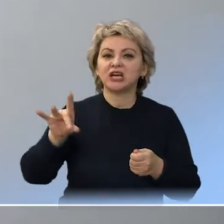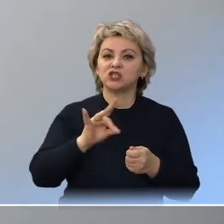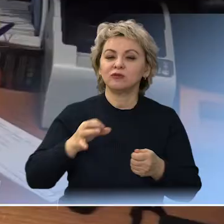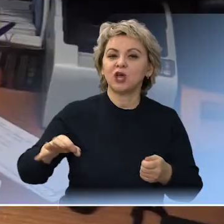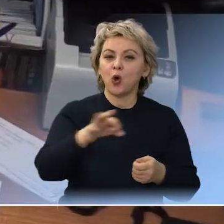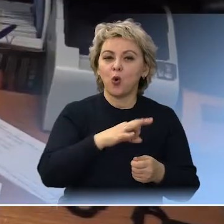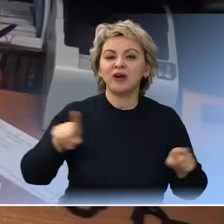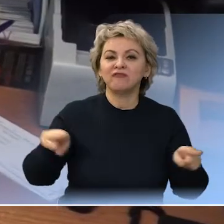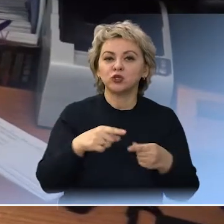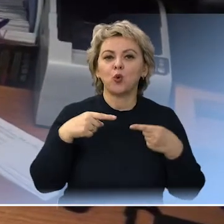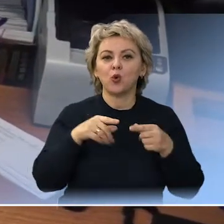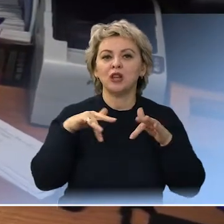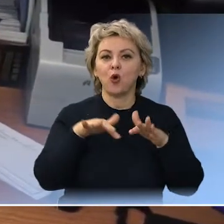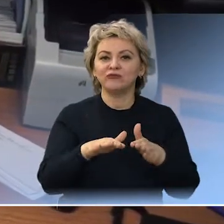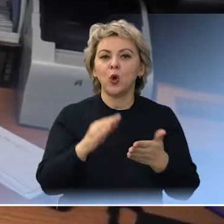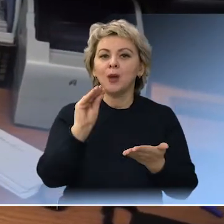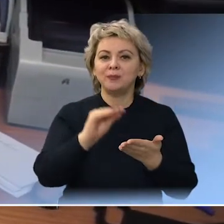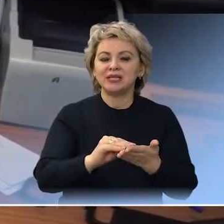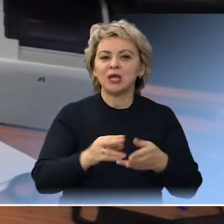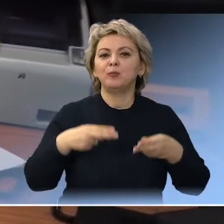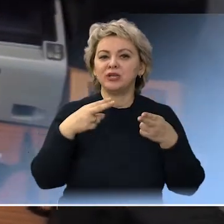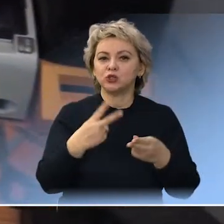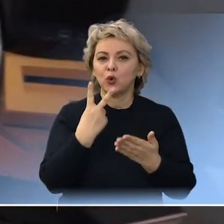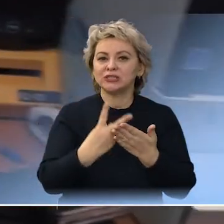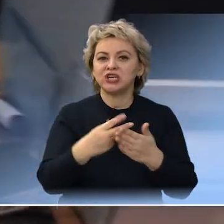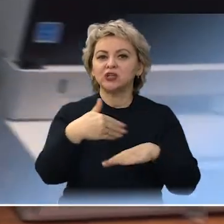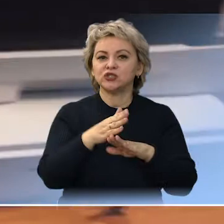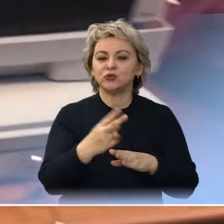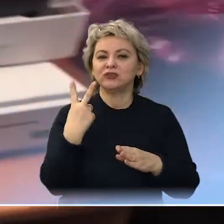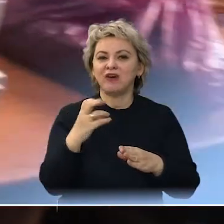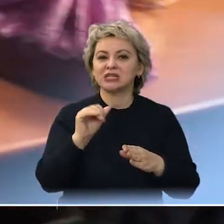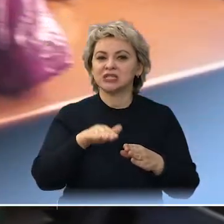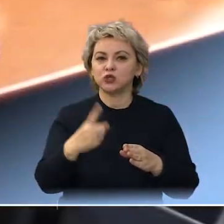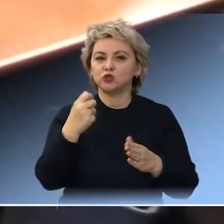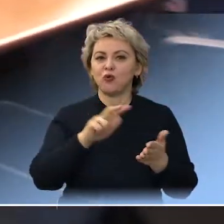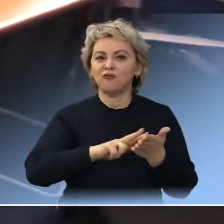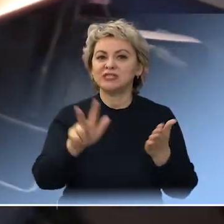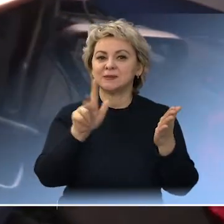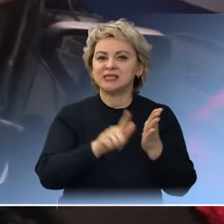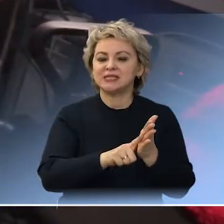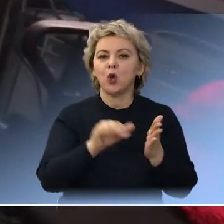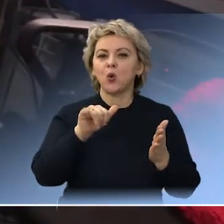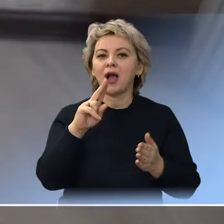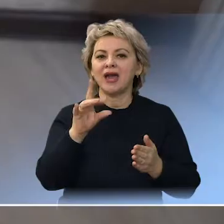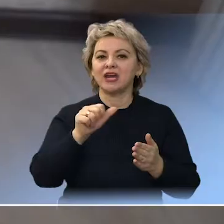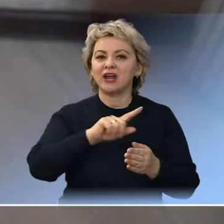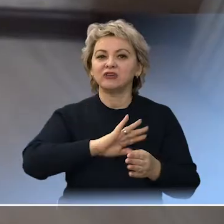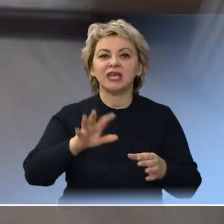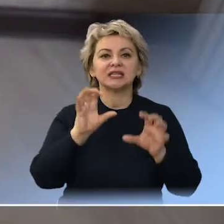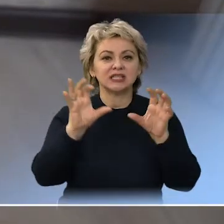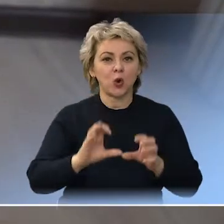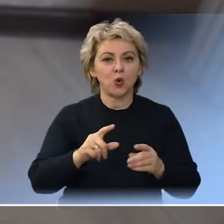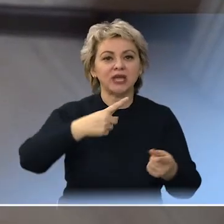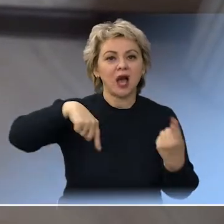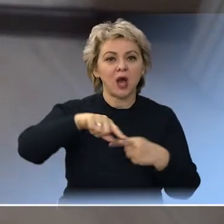Ростовской области возбуждено уголовное дело по признакам преступления, предусмотренного частью 2 статьи 187 УК РФ «Неправомерный